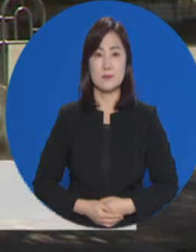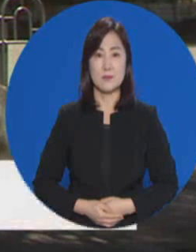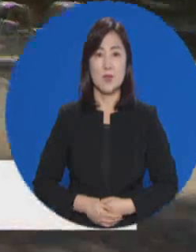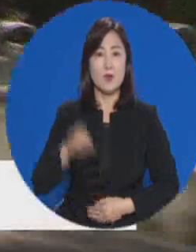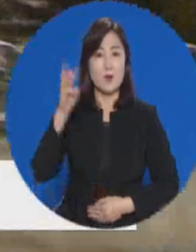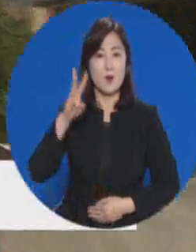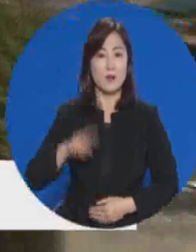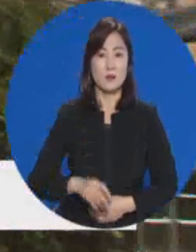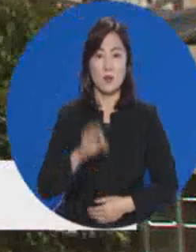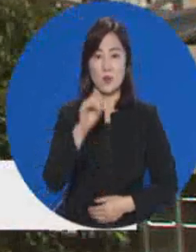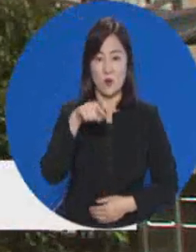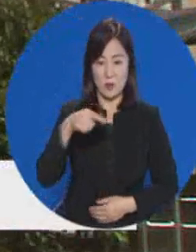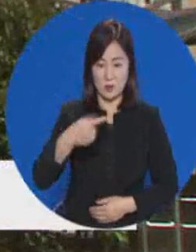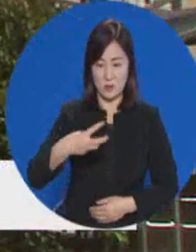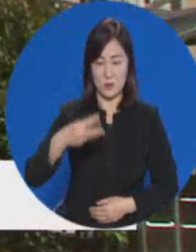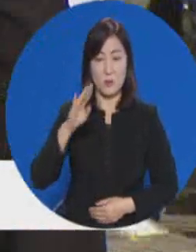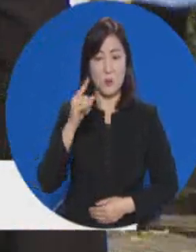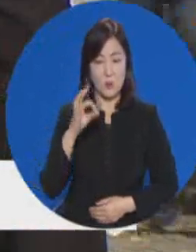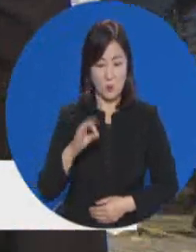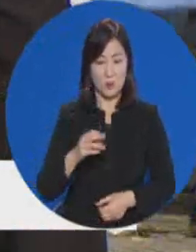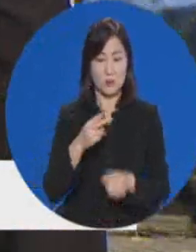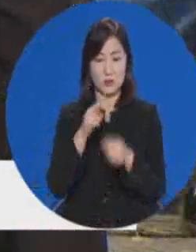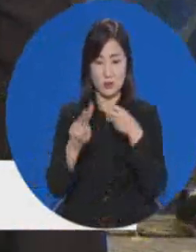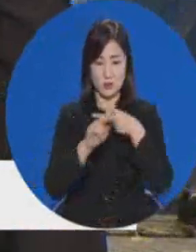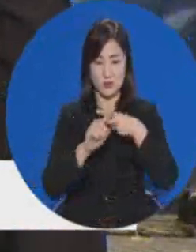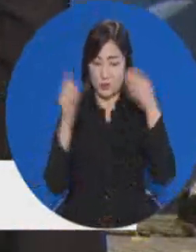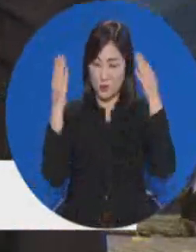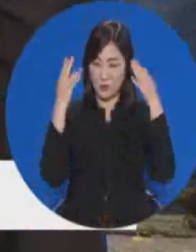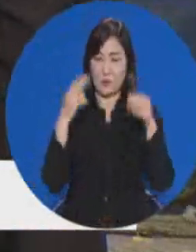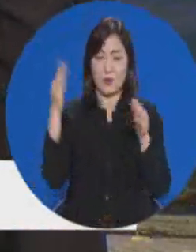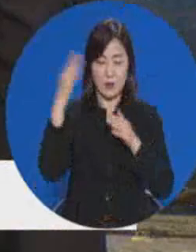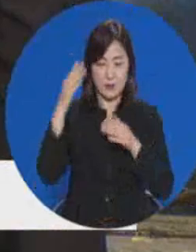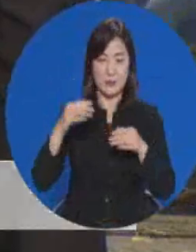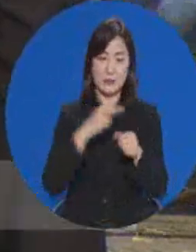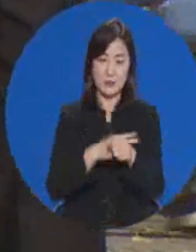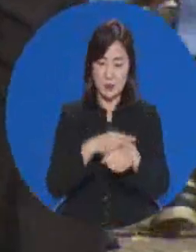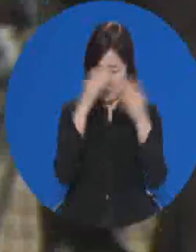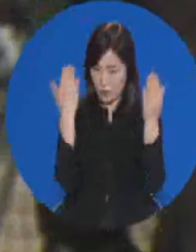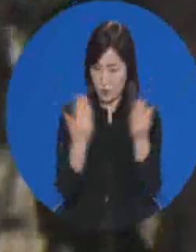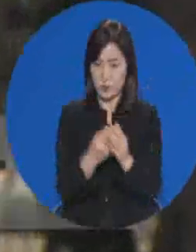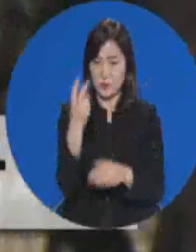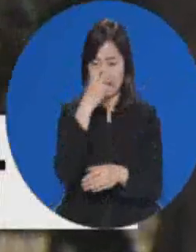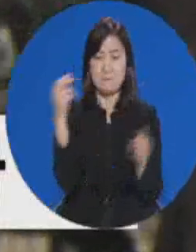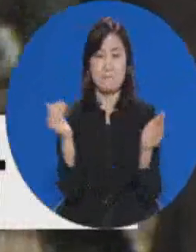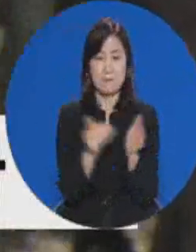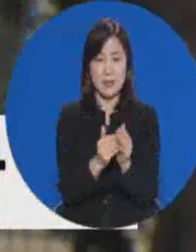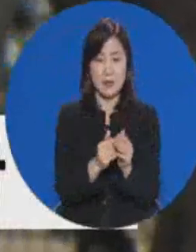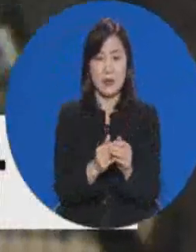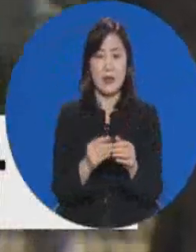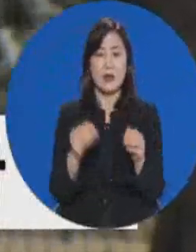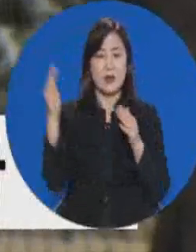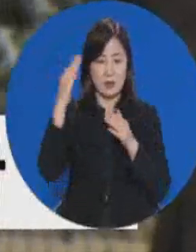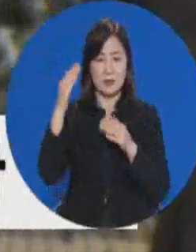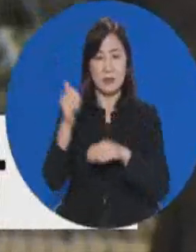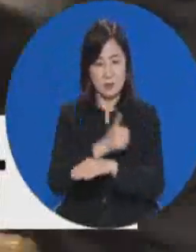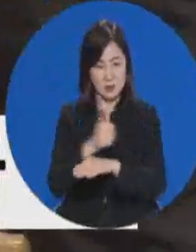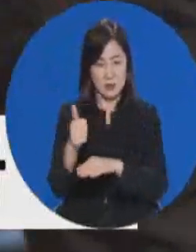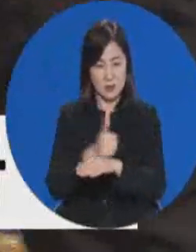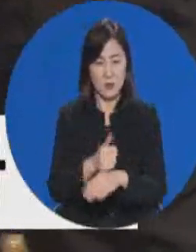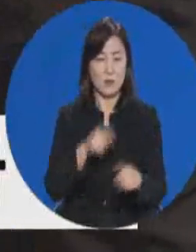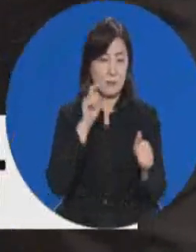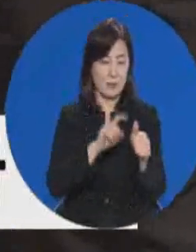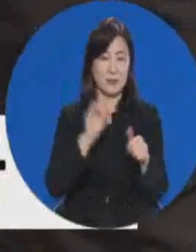광주 월봉중학교 학생과 교직원 600여 명 전원이 코로나 검사를 받았습니다. 이 학교에 다니는 학생이 오늘 확진